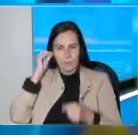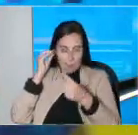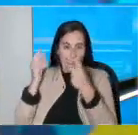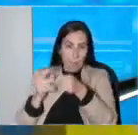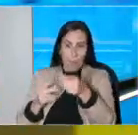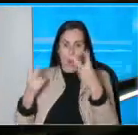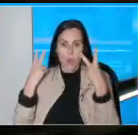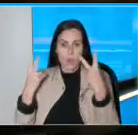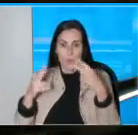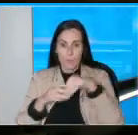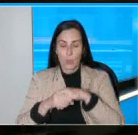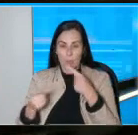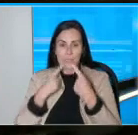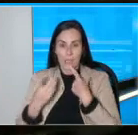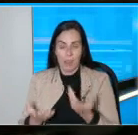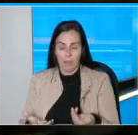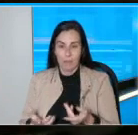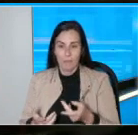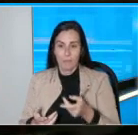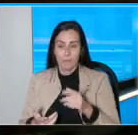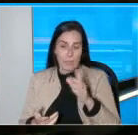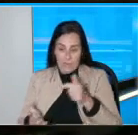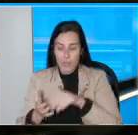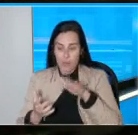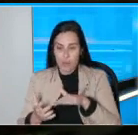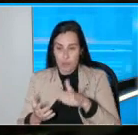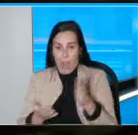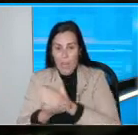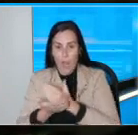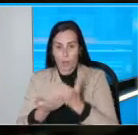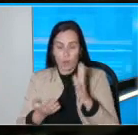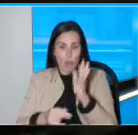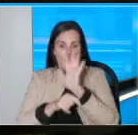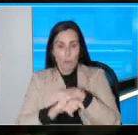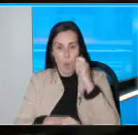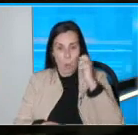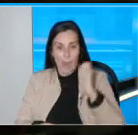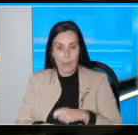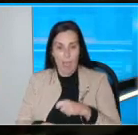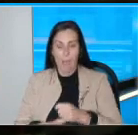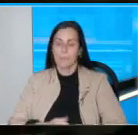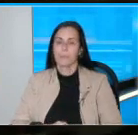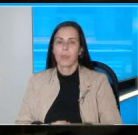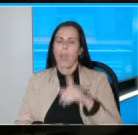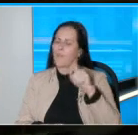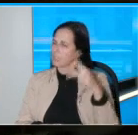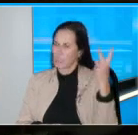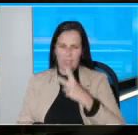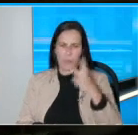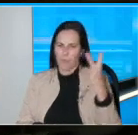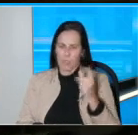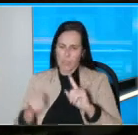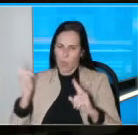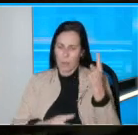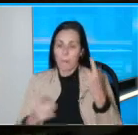החשובים שעלולים לשלם את המחיר וההשלכות על החלטות שילקחו והתקבלו בשיחה הזאת, אבל זה כמובן לא